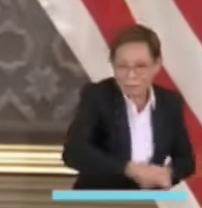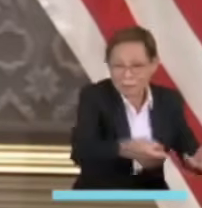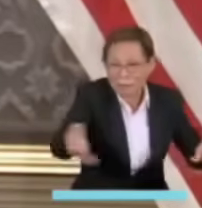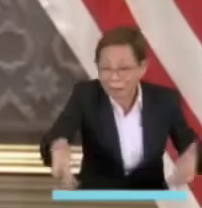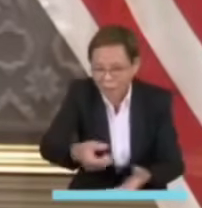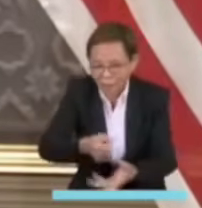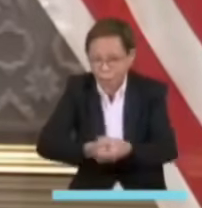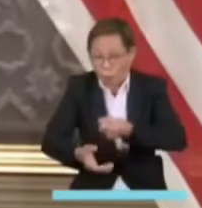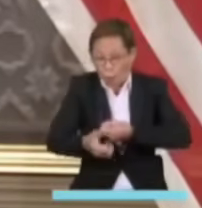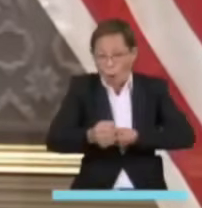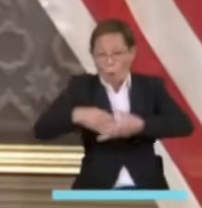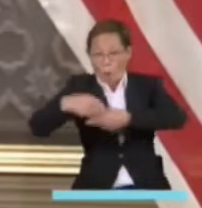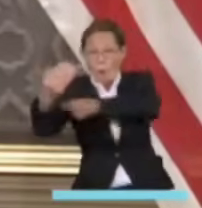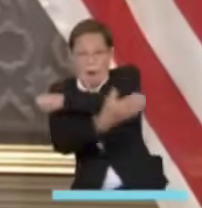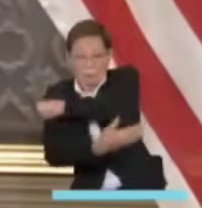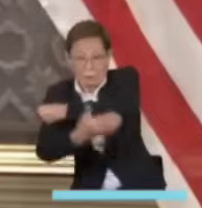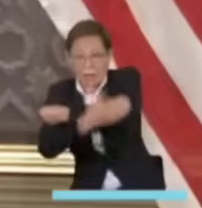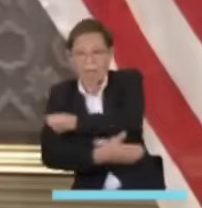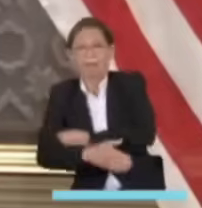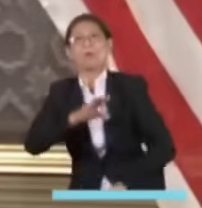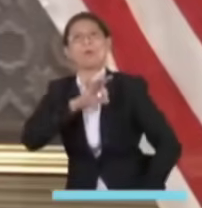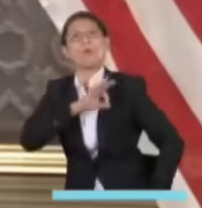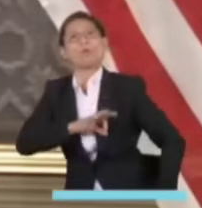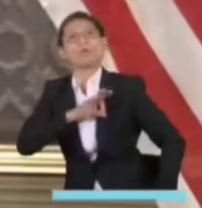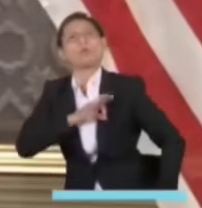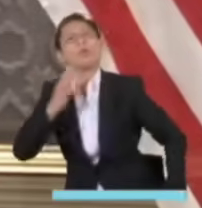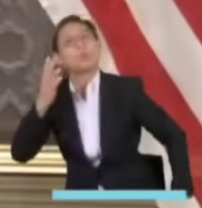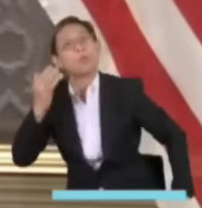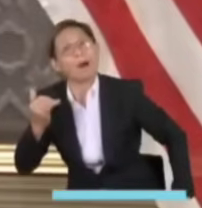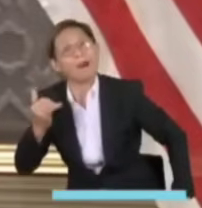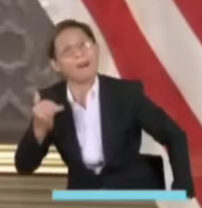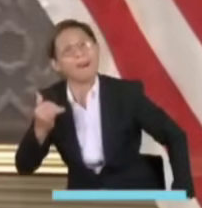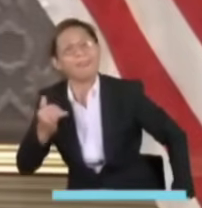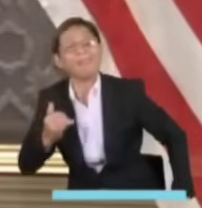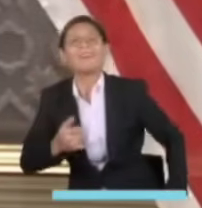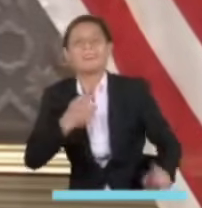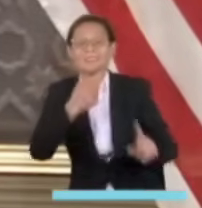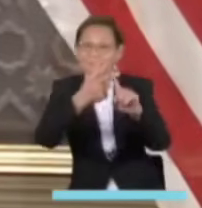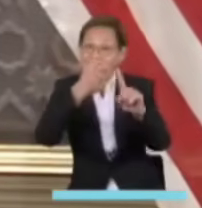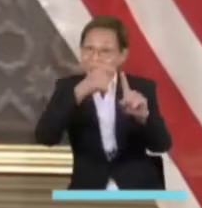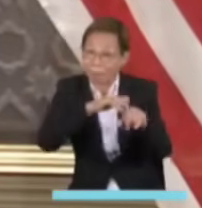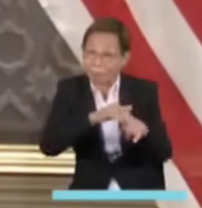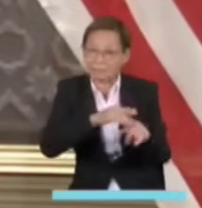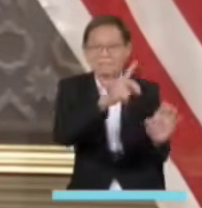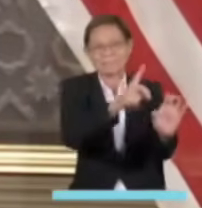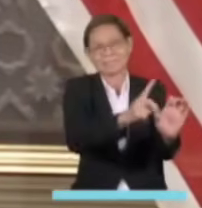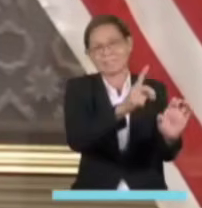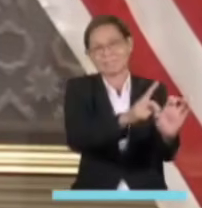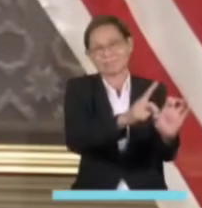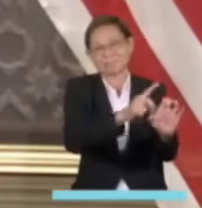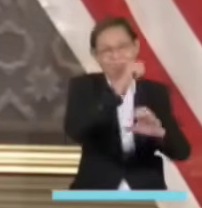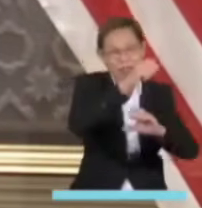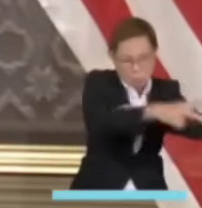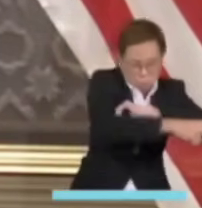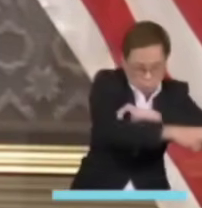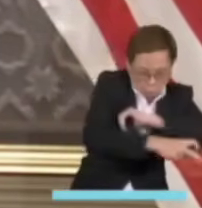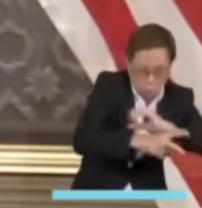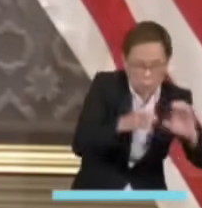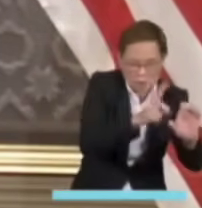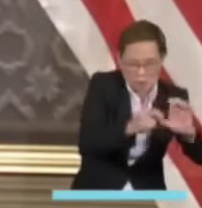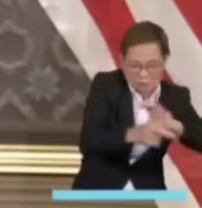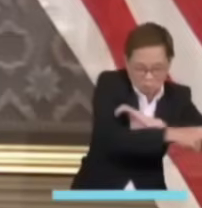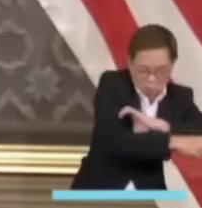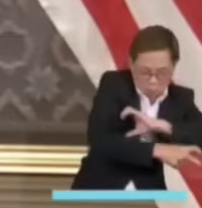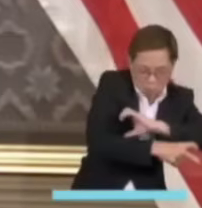nelayan asing banyak yang untung kerana hasil daripada diesel yang dicuri